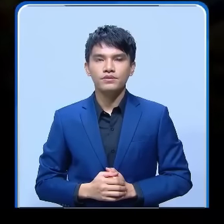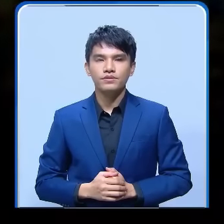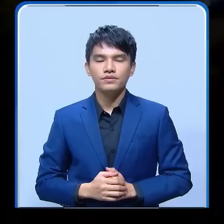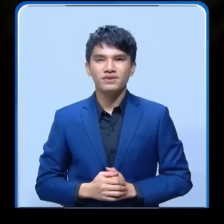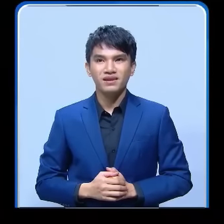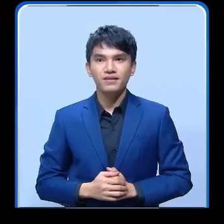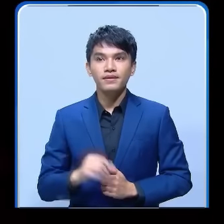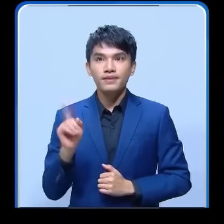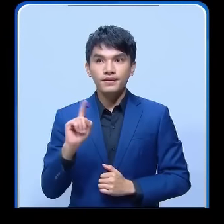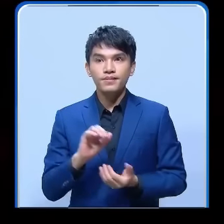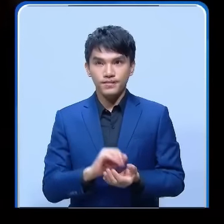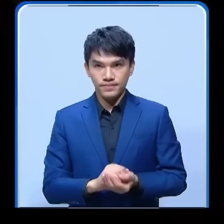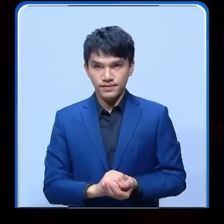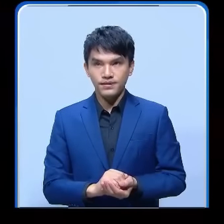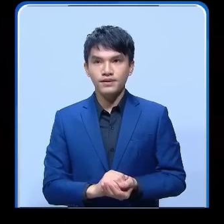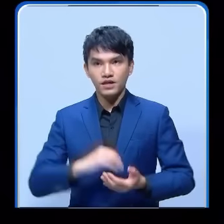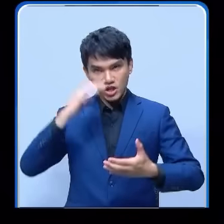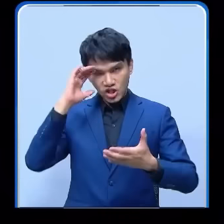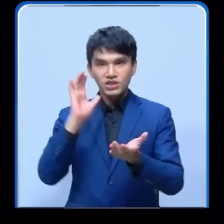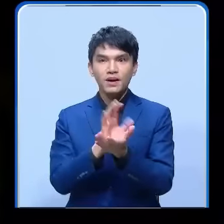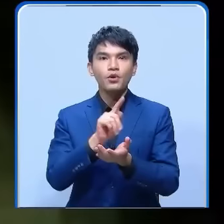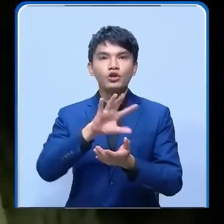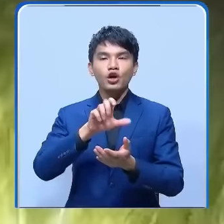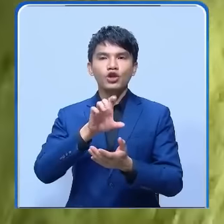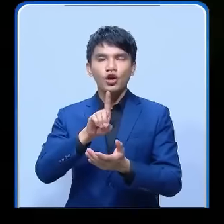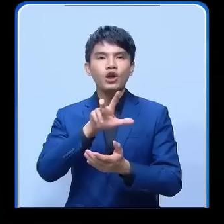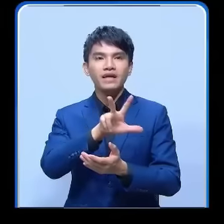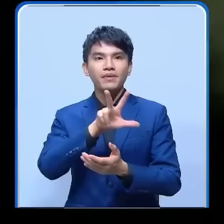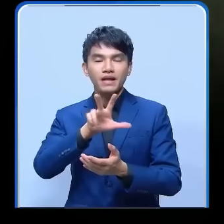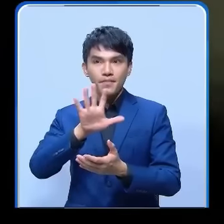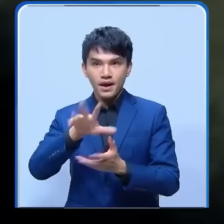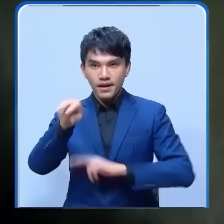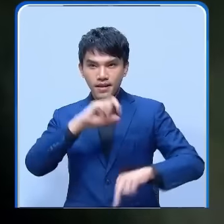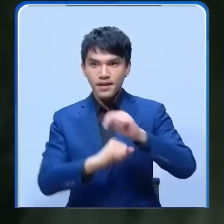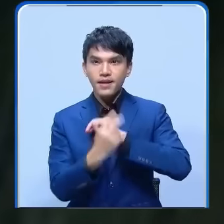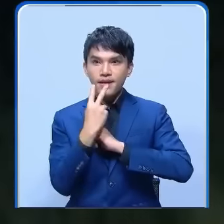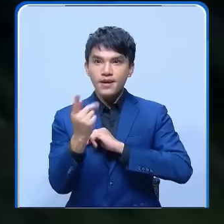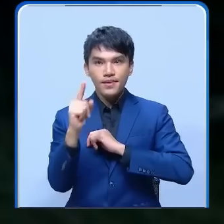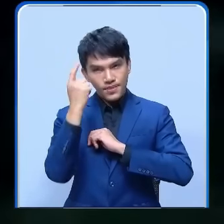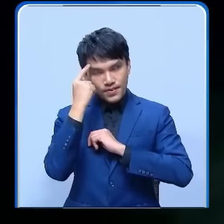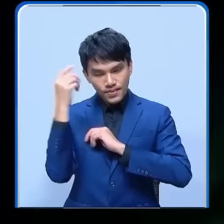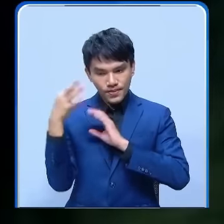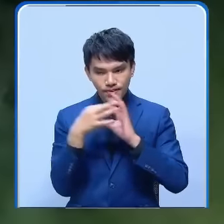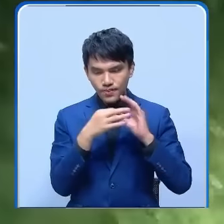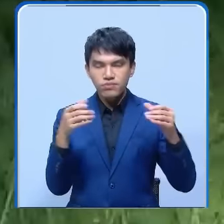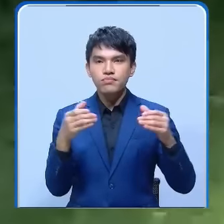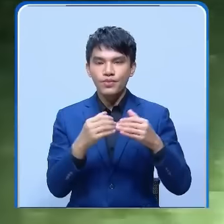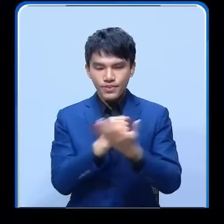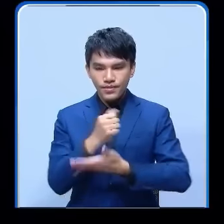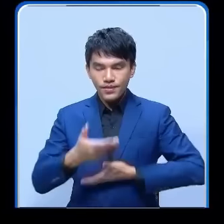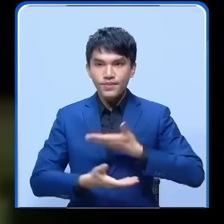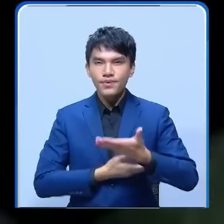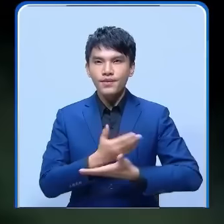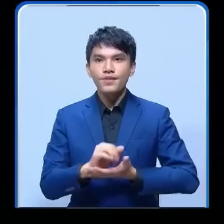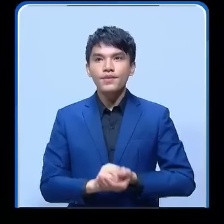เนี่ยคุณผู้ชมเจ้าหน้าที่กองร้อยตำรวจตระเวนชายแดนที่335ไล่ติดตามผู้ต้องสงสัยที่คาดว่าเกี่ยวข้องกับกลุ่มผู้ค้ายาห